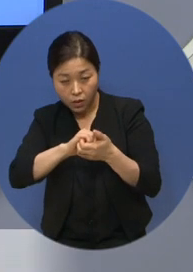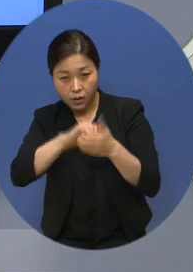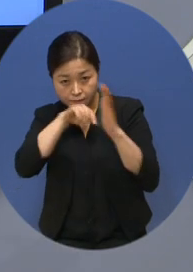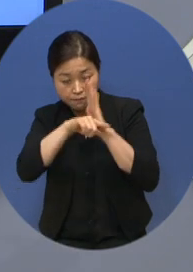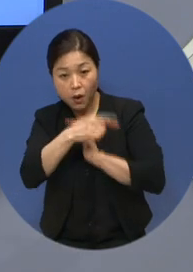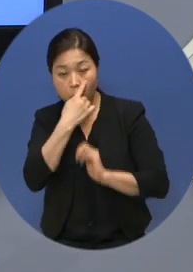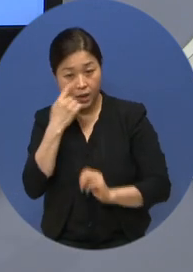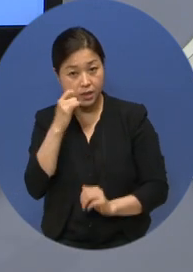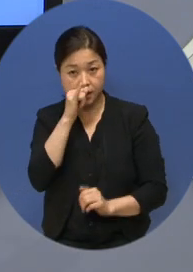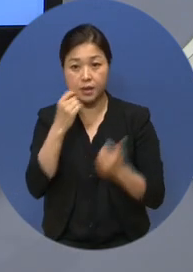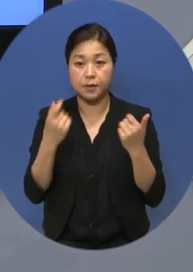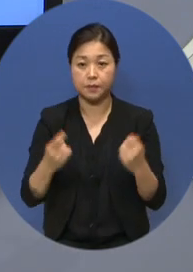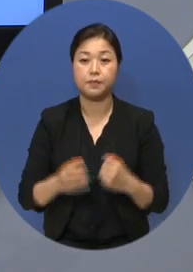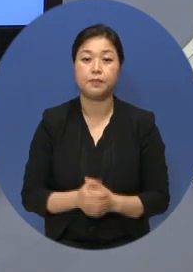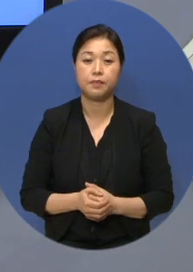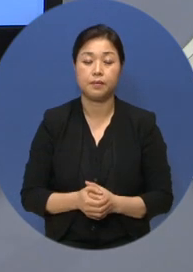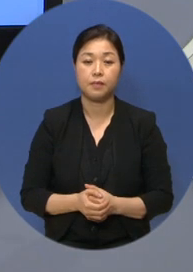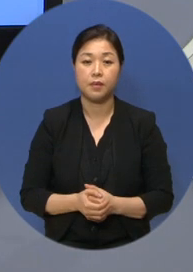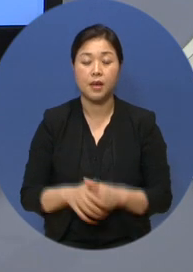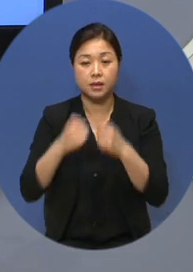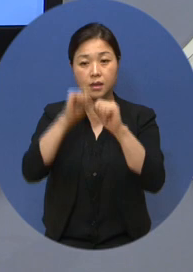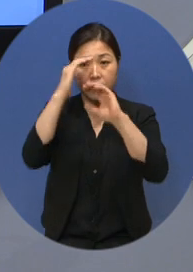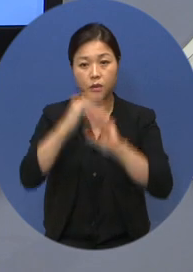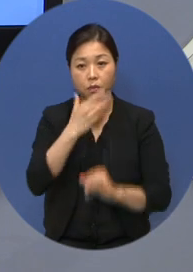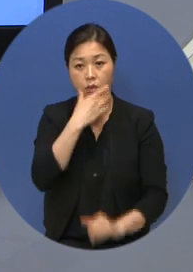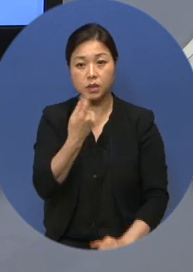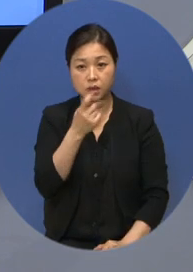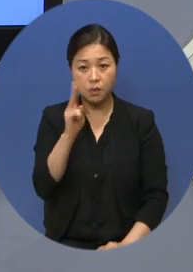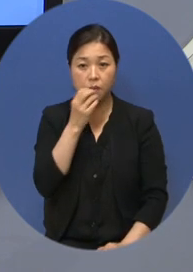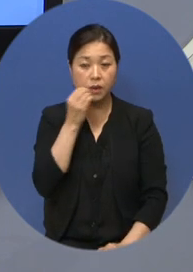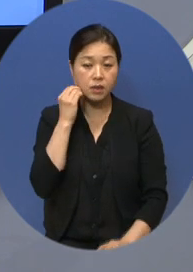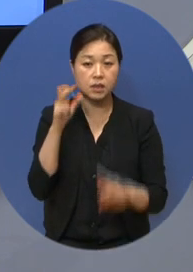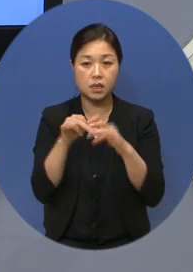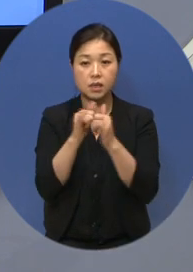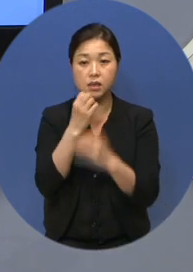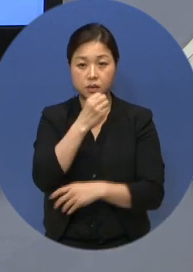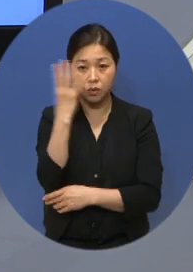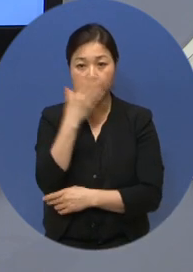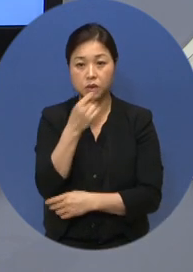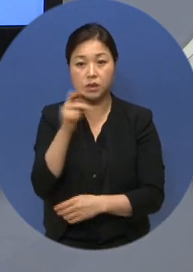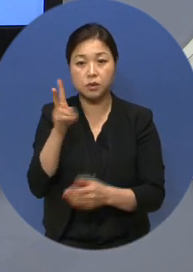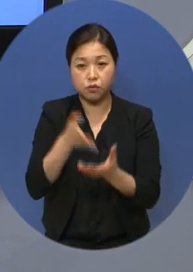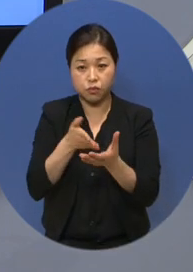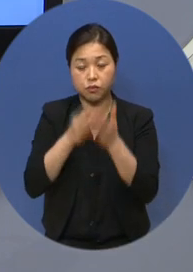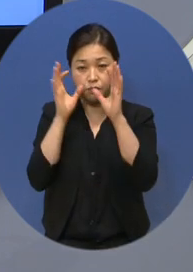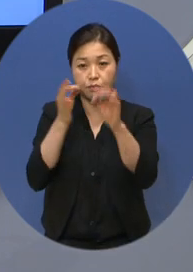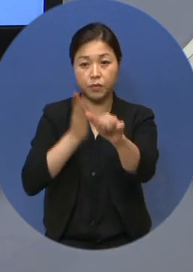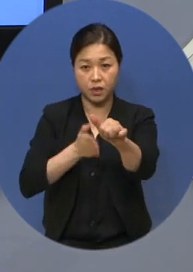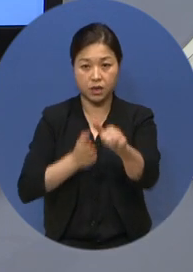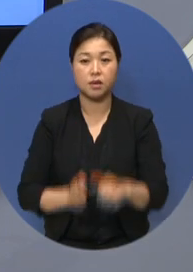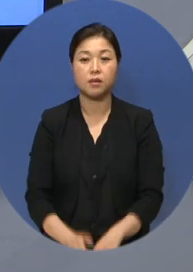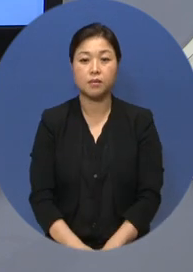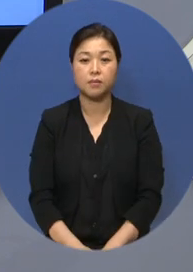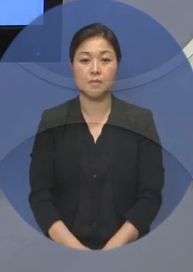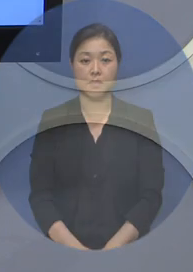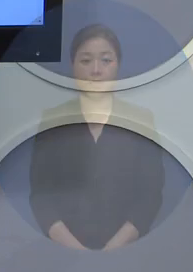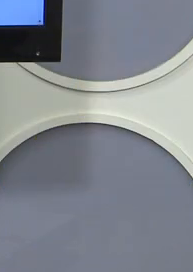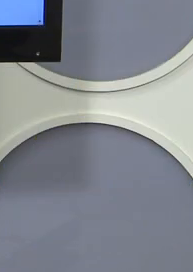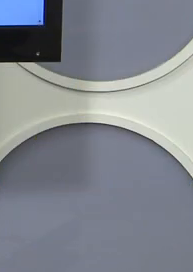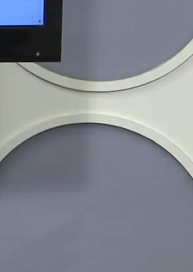됩니다 이밖에 자세한 사항은 외피 어느 홈페이지와 장애인 신문 복지 tv 뉴스를 통해 확인할 수 있습니다